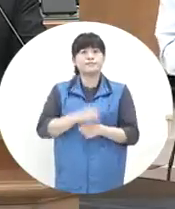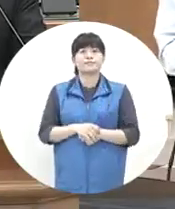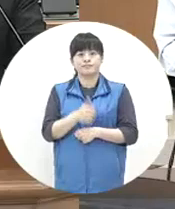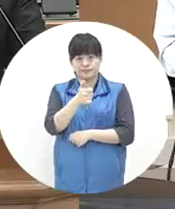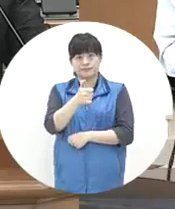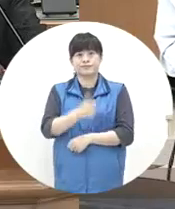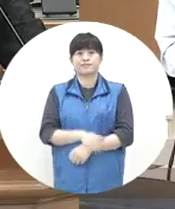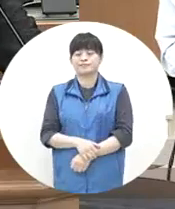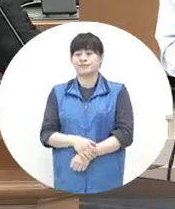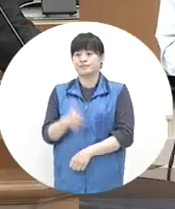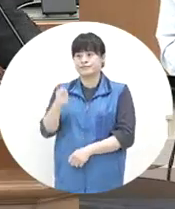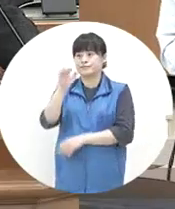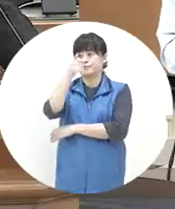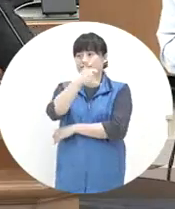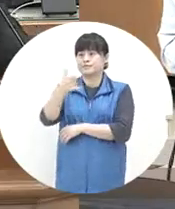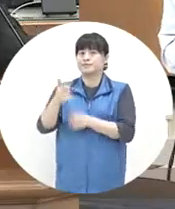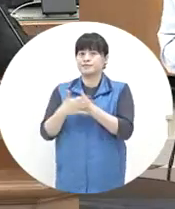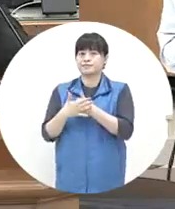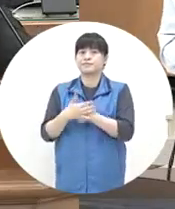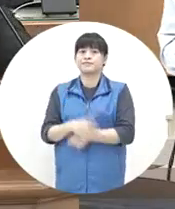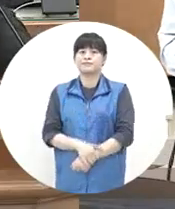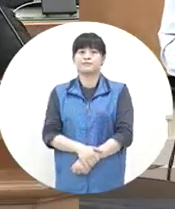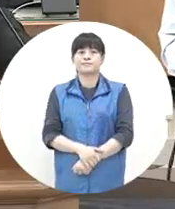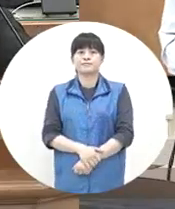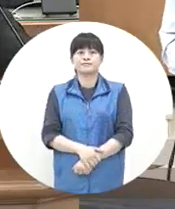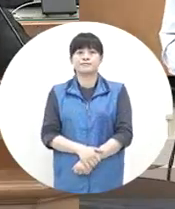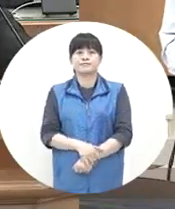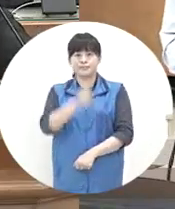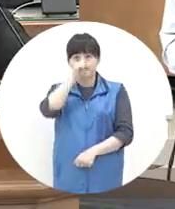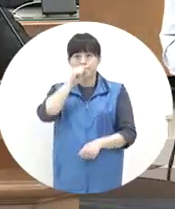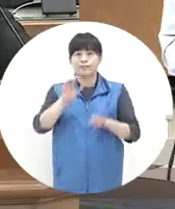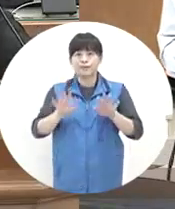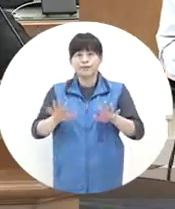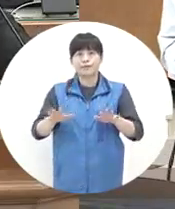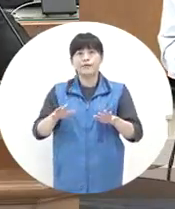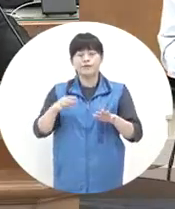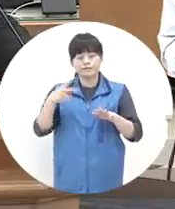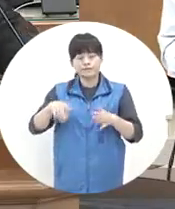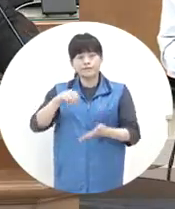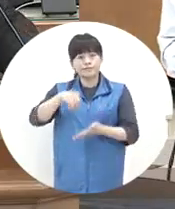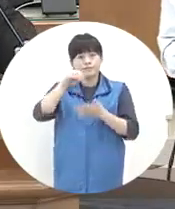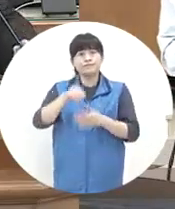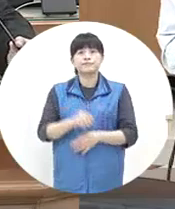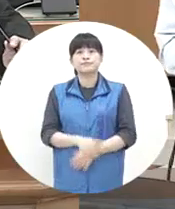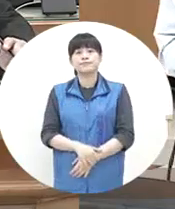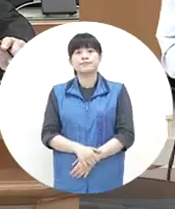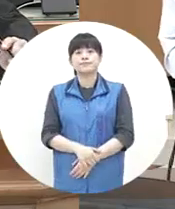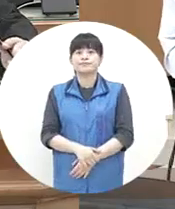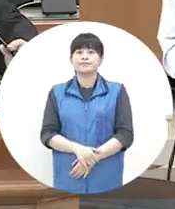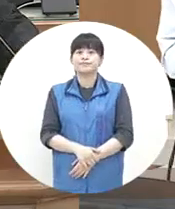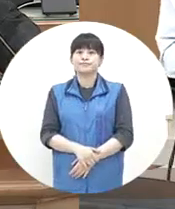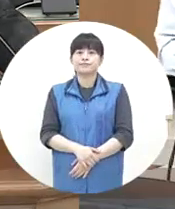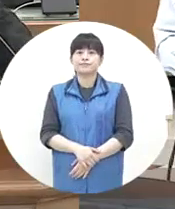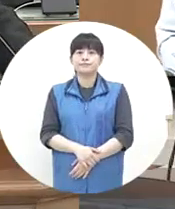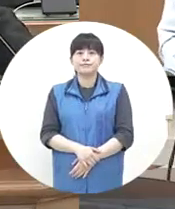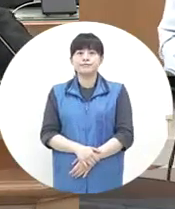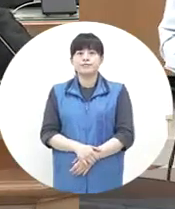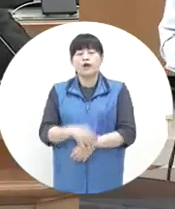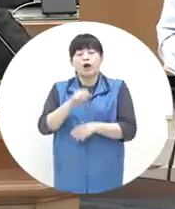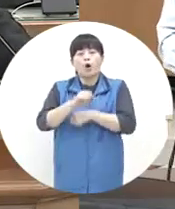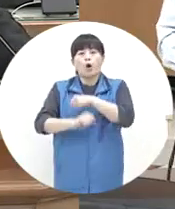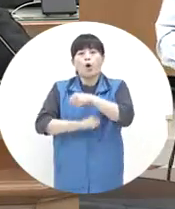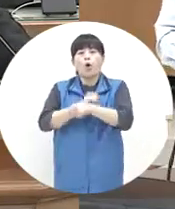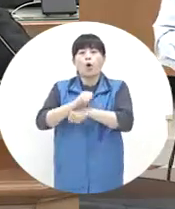好谢谢议员的提醒。 好谢谢那现在齁、哦、再跟市长讲一下这个宠物公园啦